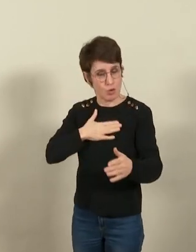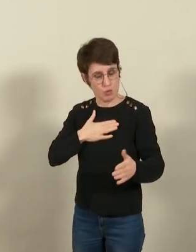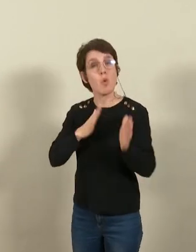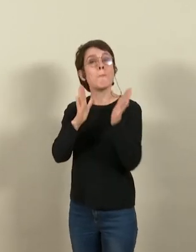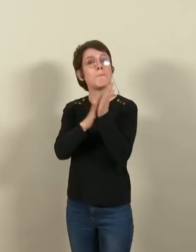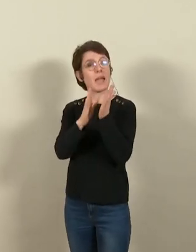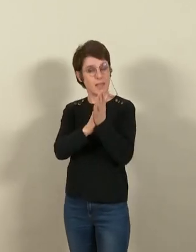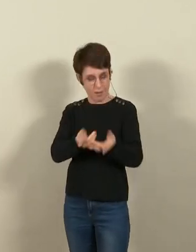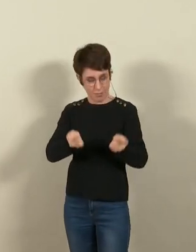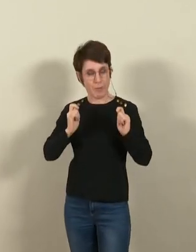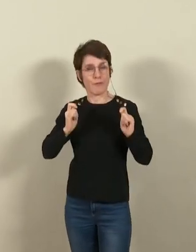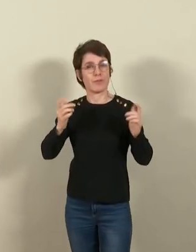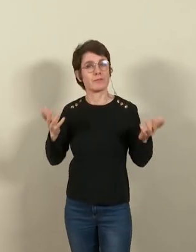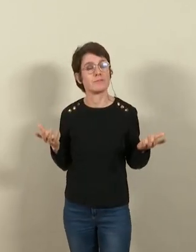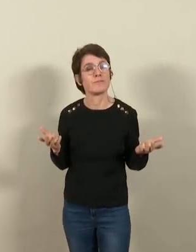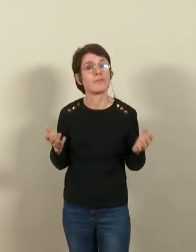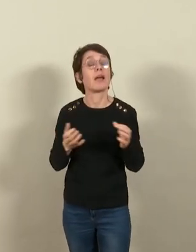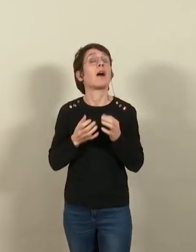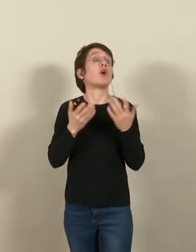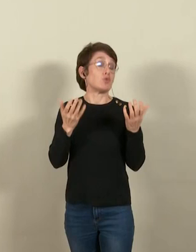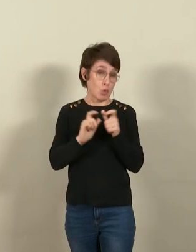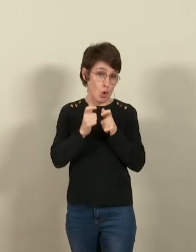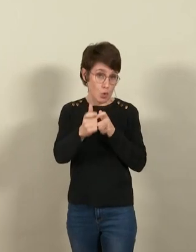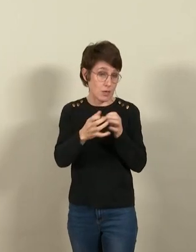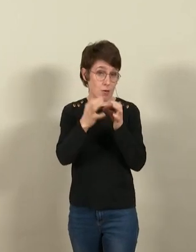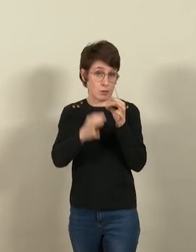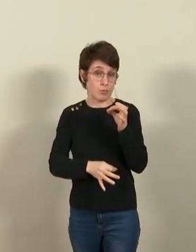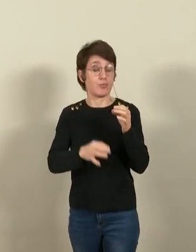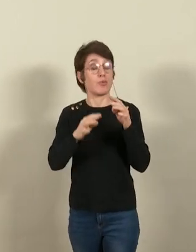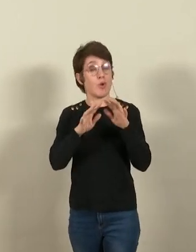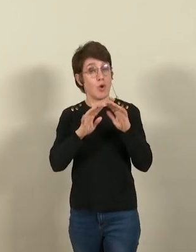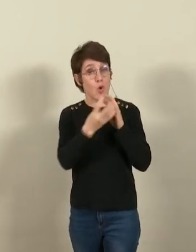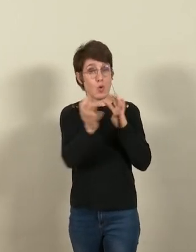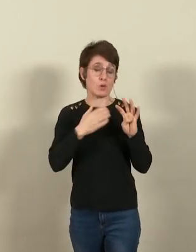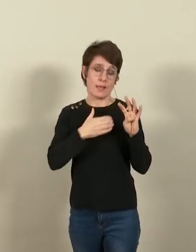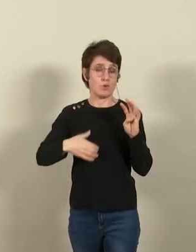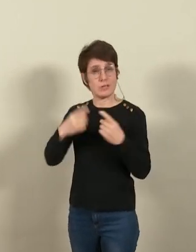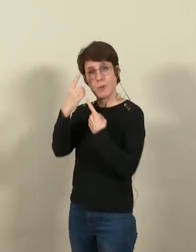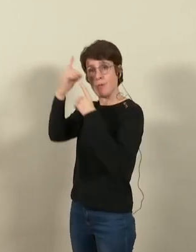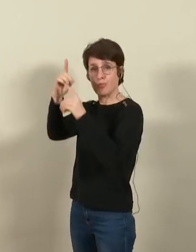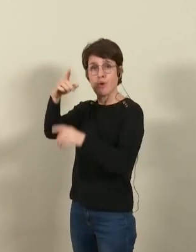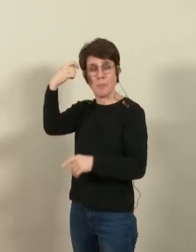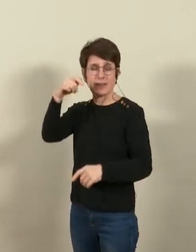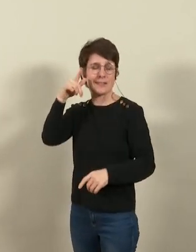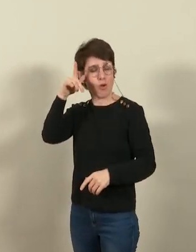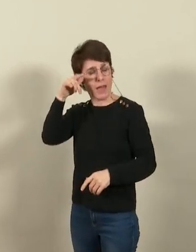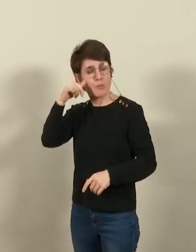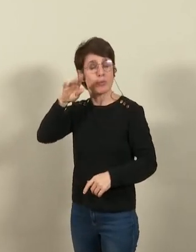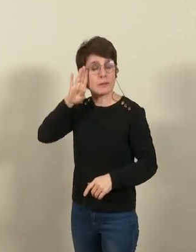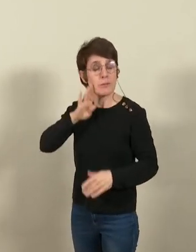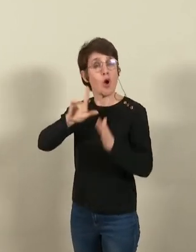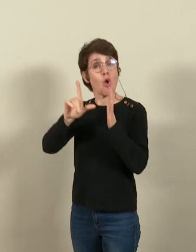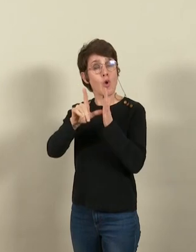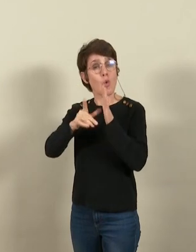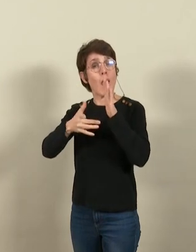conséquence de quoi le conseil municipal demande au Président de la République de retirer la loi asile immigration et de